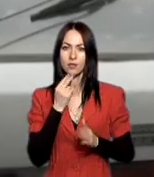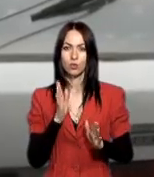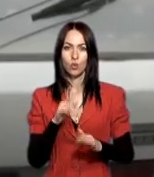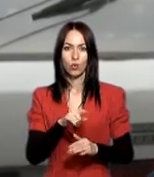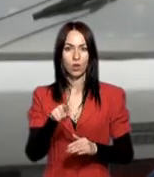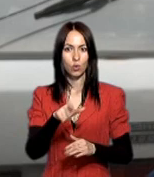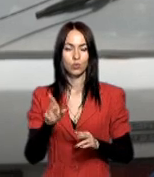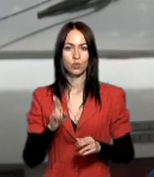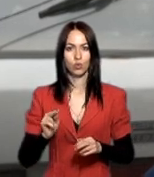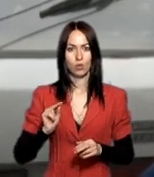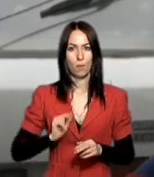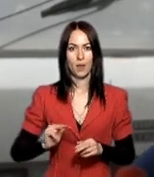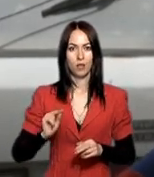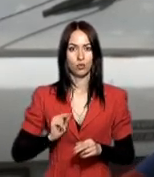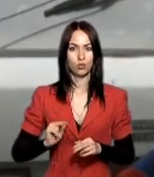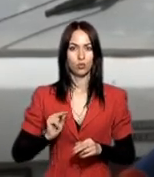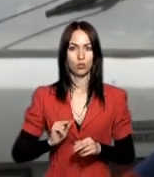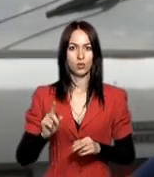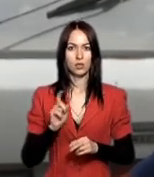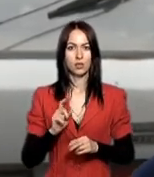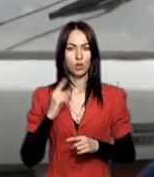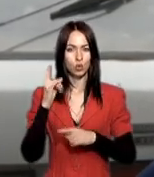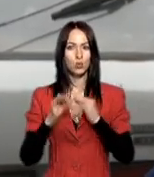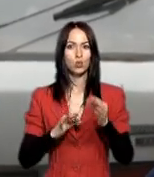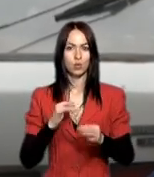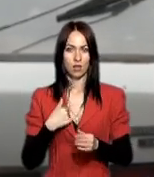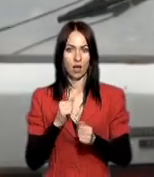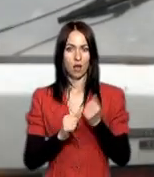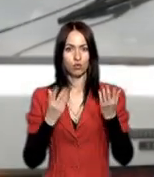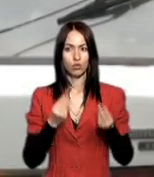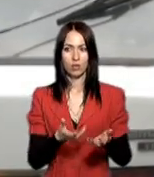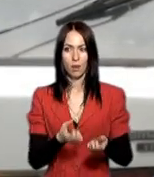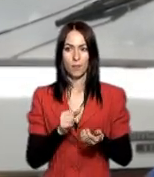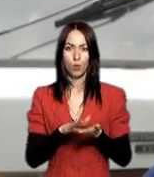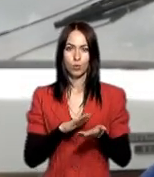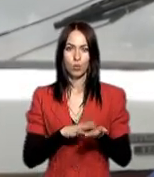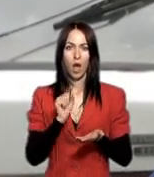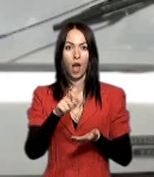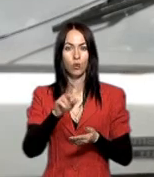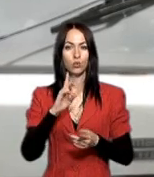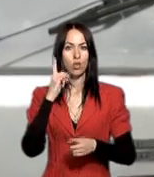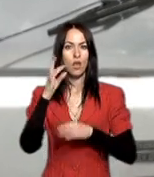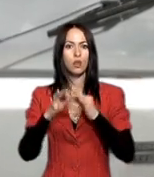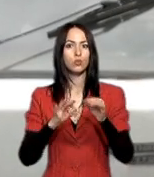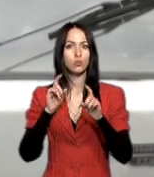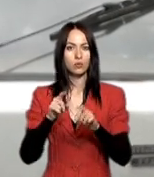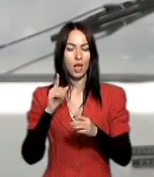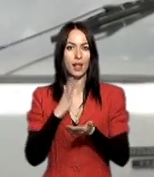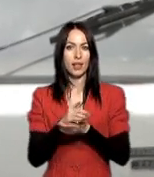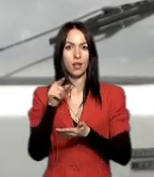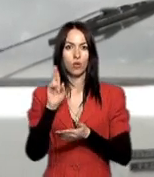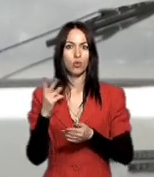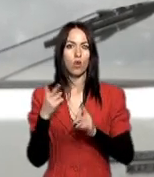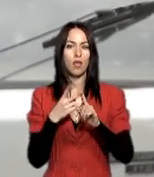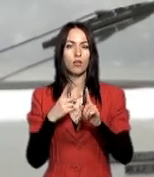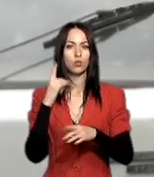люди, які працюють. У нас їдять тільки ті, хто працює добу. Я щодня беру бутерброди, а люди, які на добу тут, є ще й ті, хто на другу